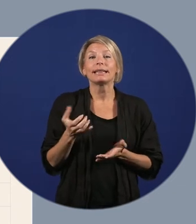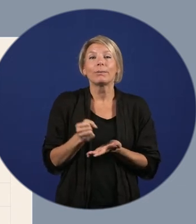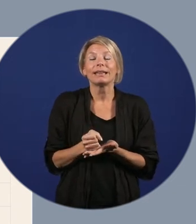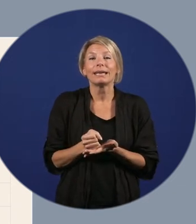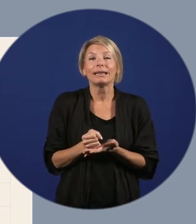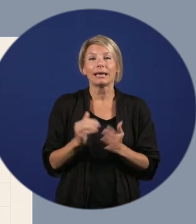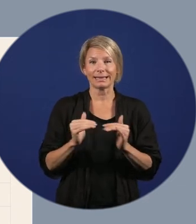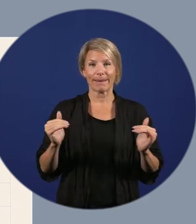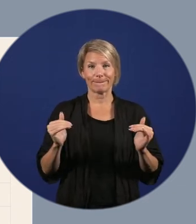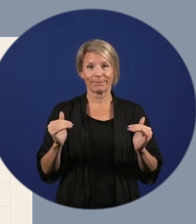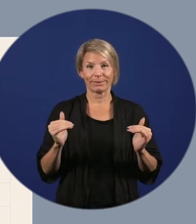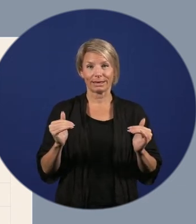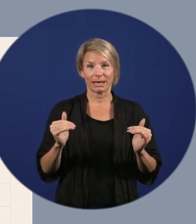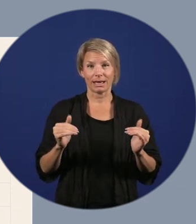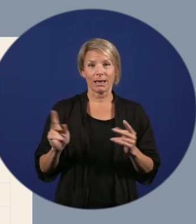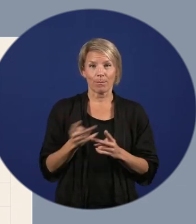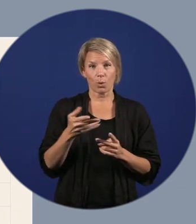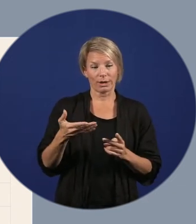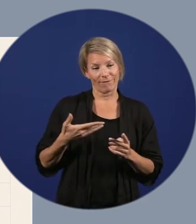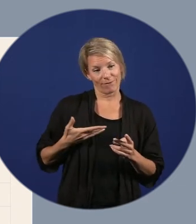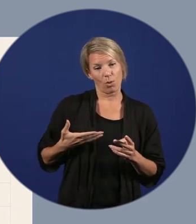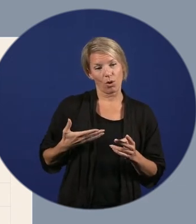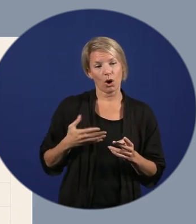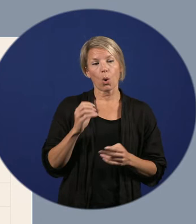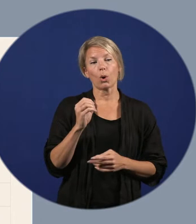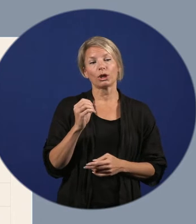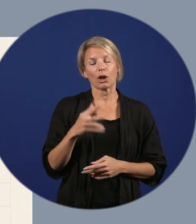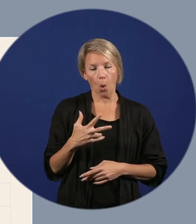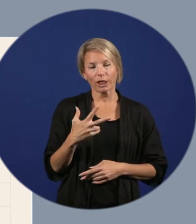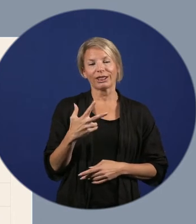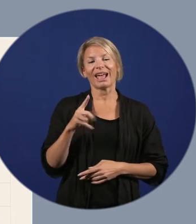jämnt. Samtliga får omkring 8,5% av rösterna.